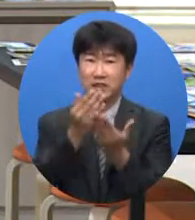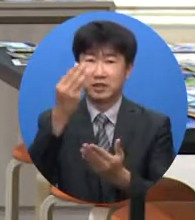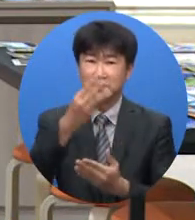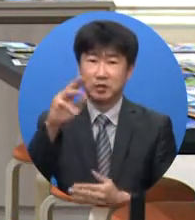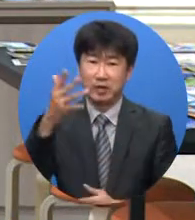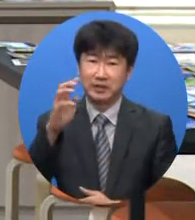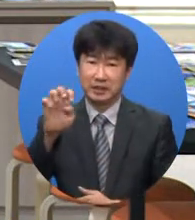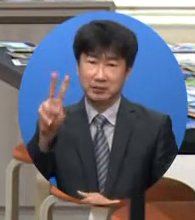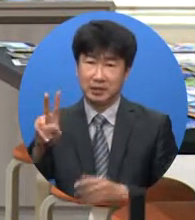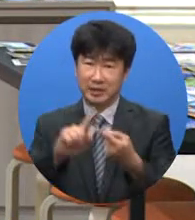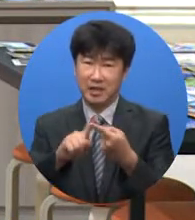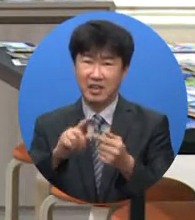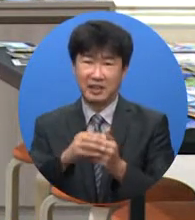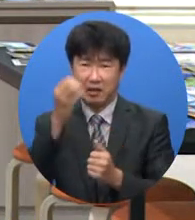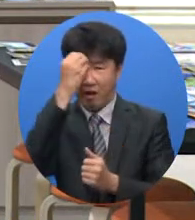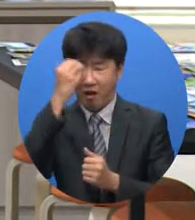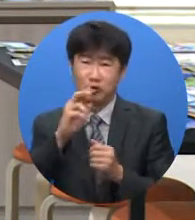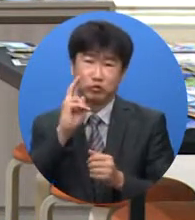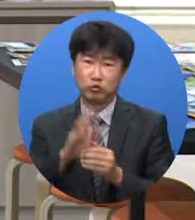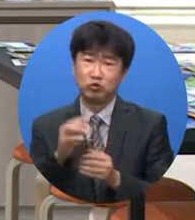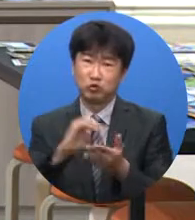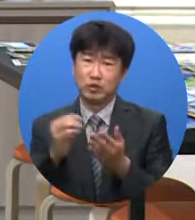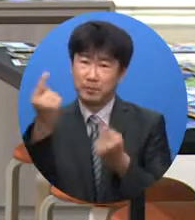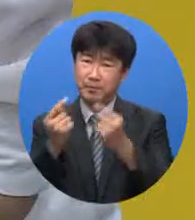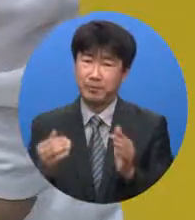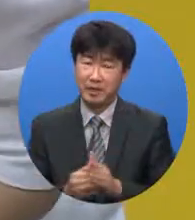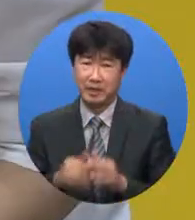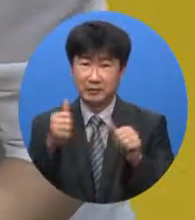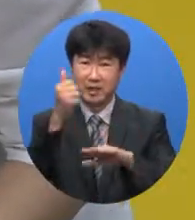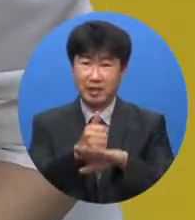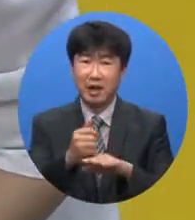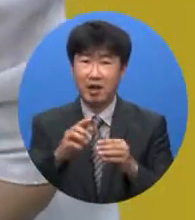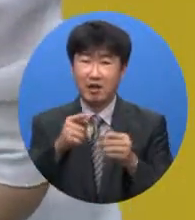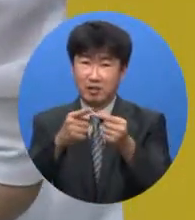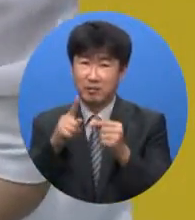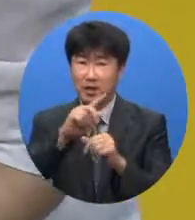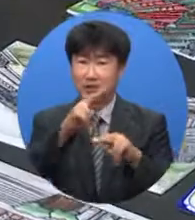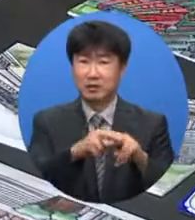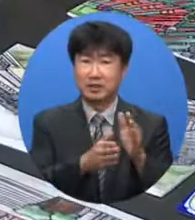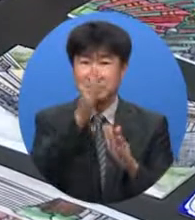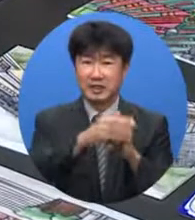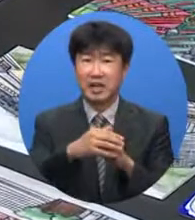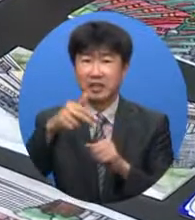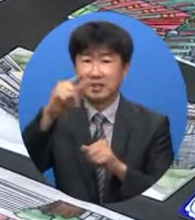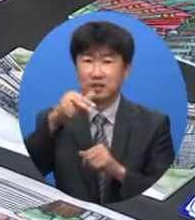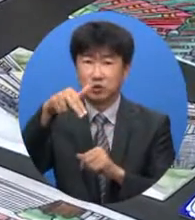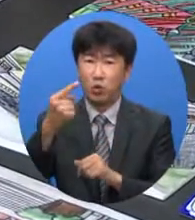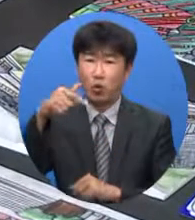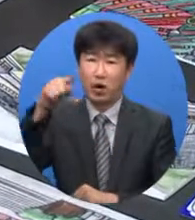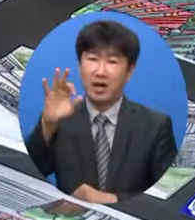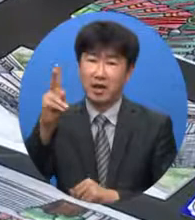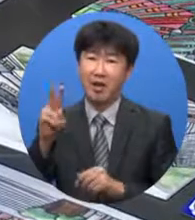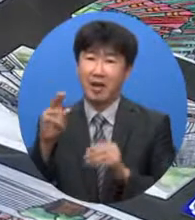총 3,842매라는 엄청난 숫자가 접수가 되었습니다. 심사 결과 영예의 대상은 정읍시